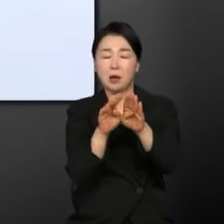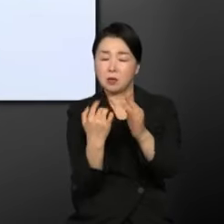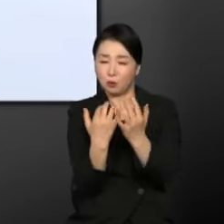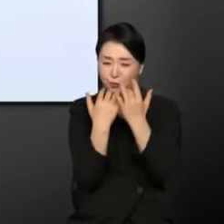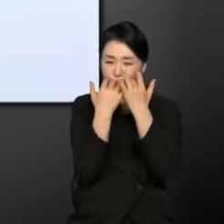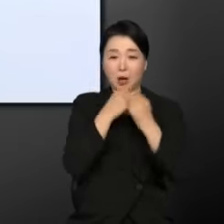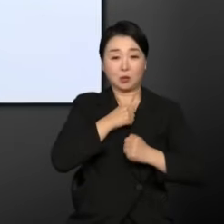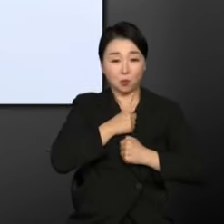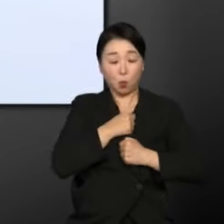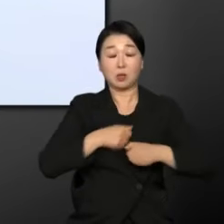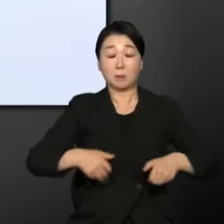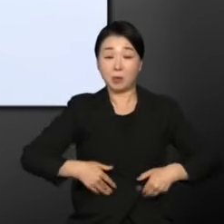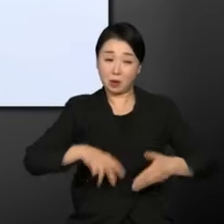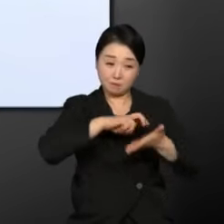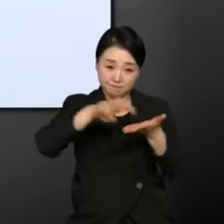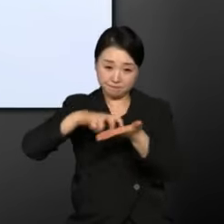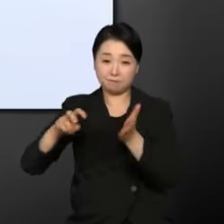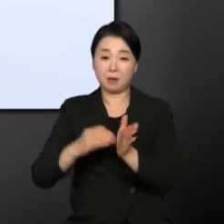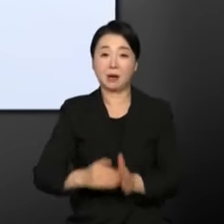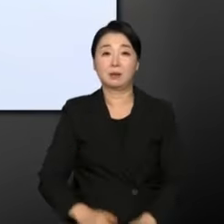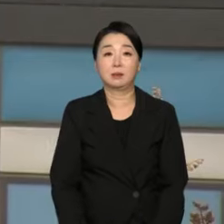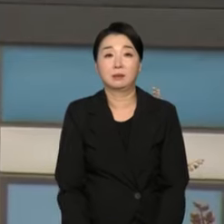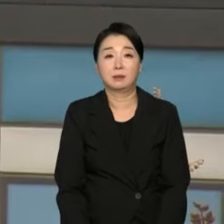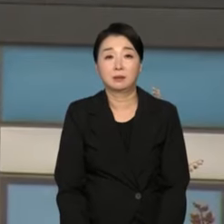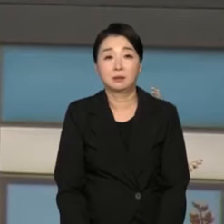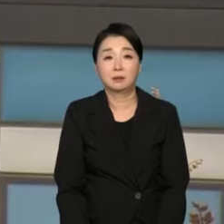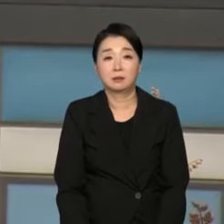흡입을 주의하라는 재난안전문자를 보냈습니다. 불을 끄는 과정에서 소방대원 한 명이 연기를 흡입해 병원에 실려가기도